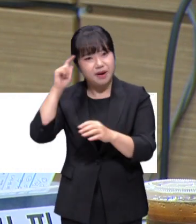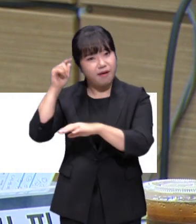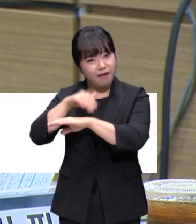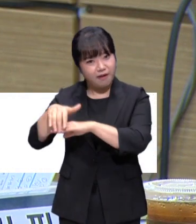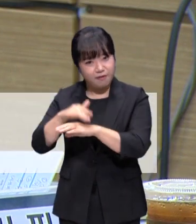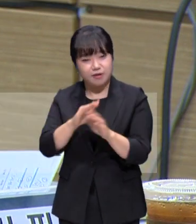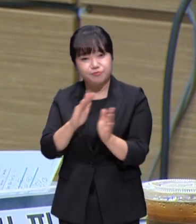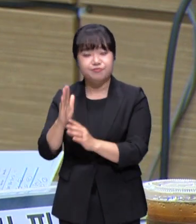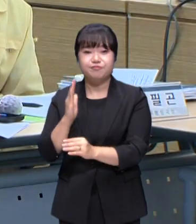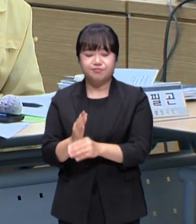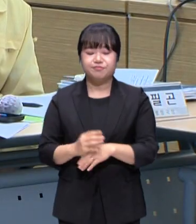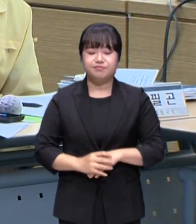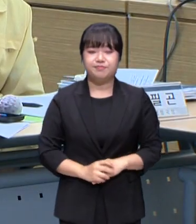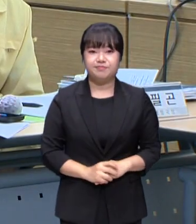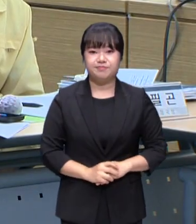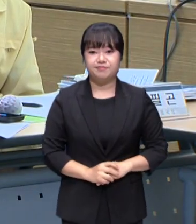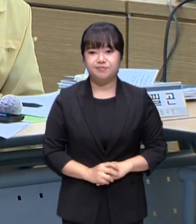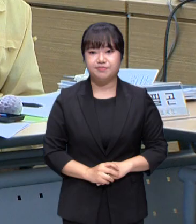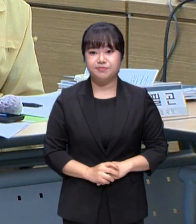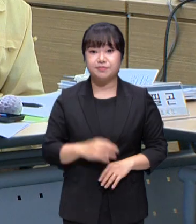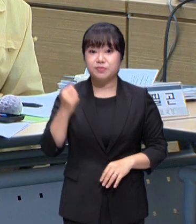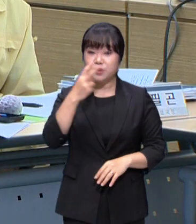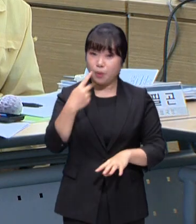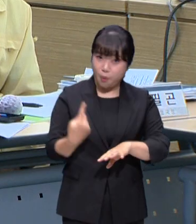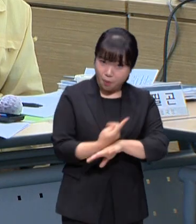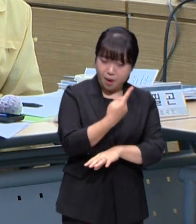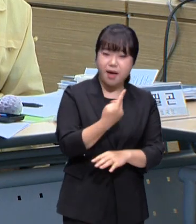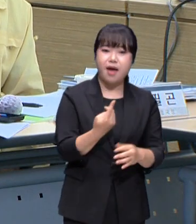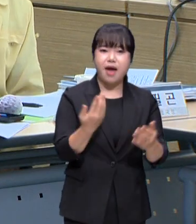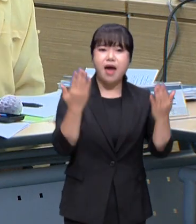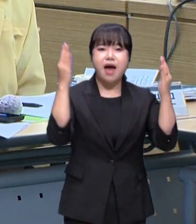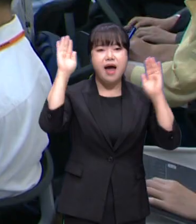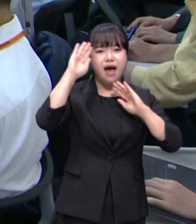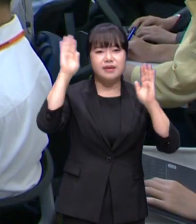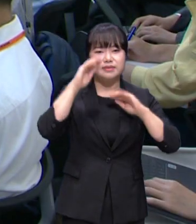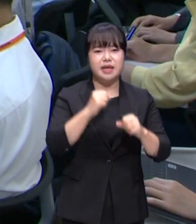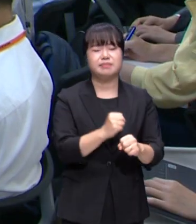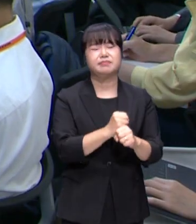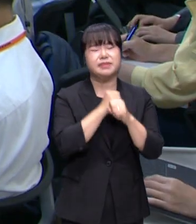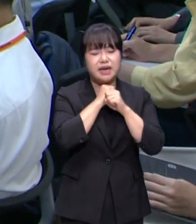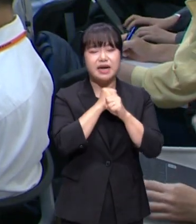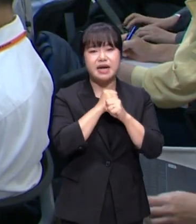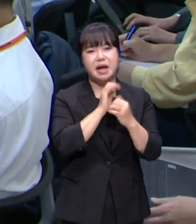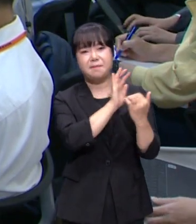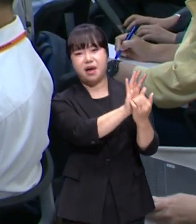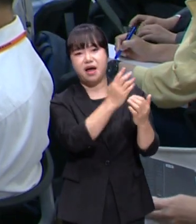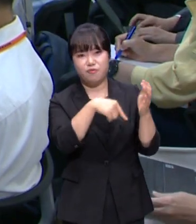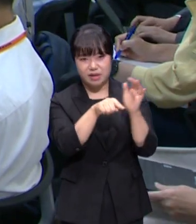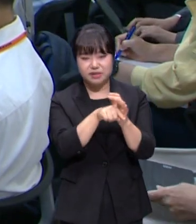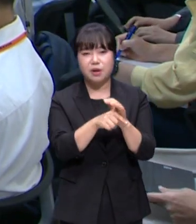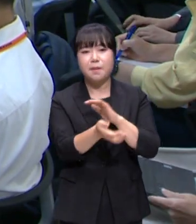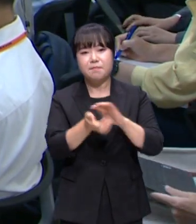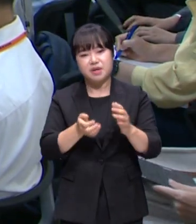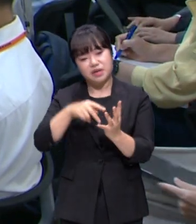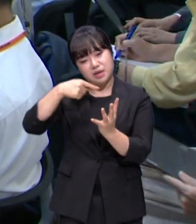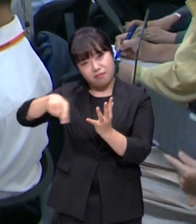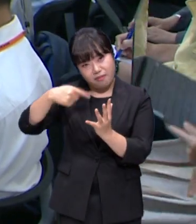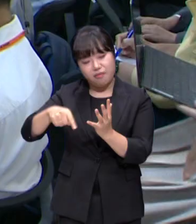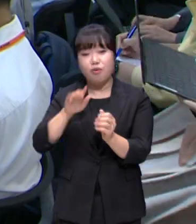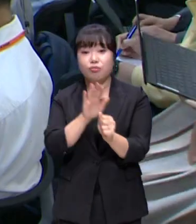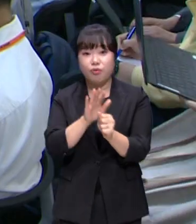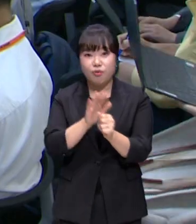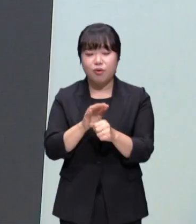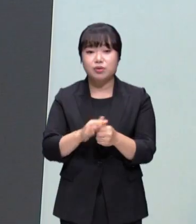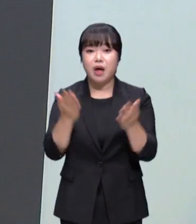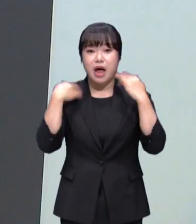있습니다. 이 밖에도 학생 자살 예방을 위해 지역 공동체와 함께 예방 프로그램을 지원하고